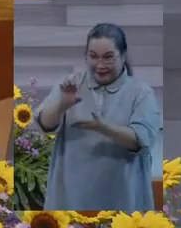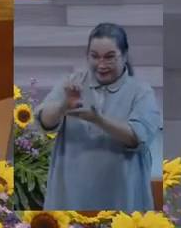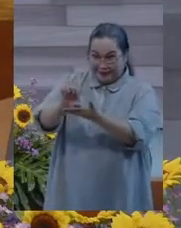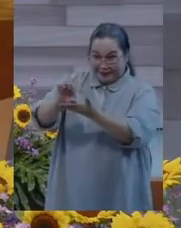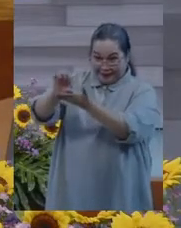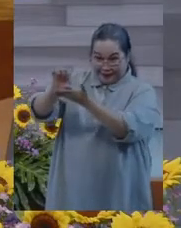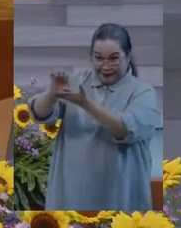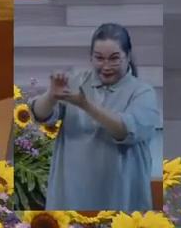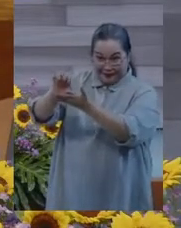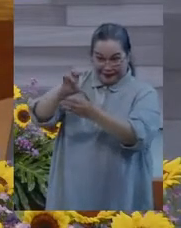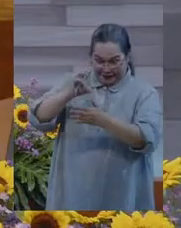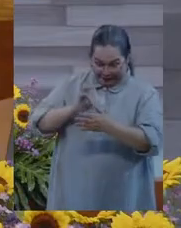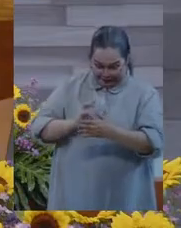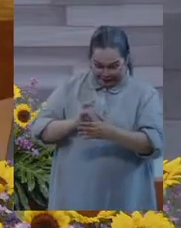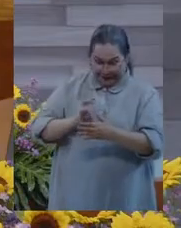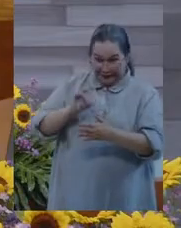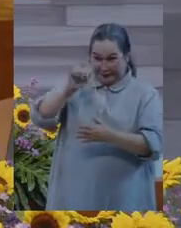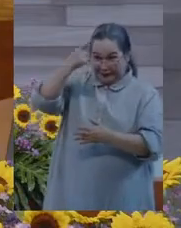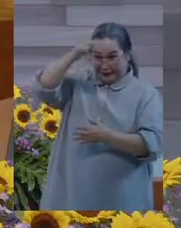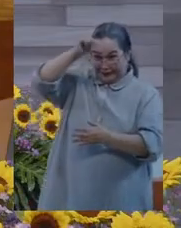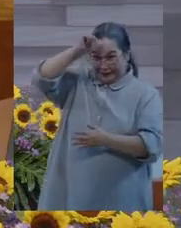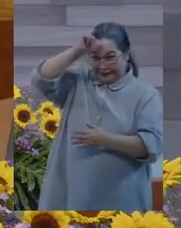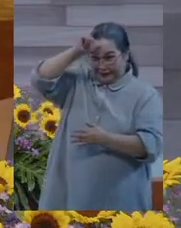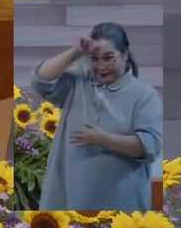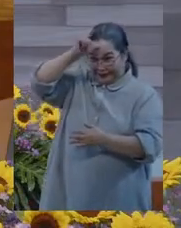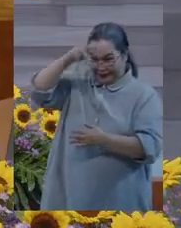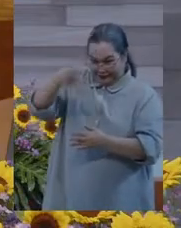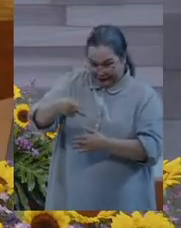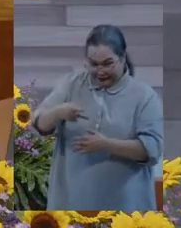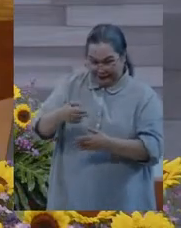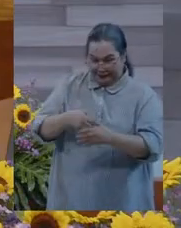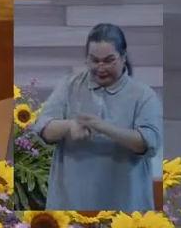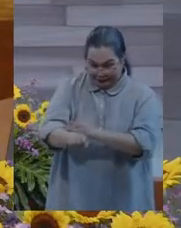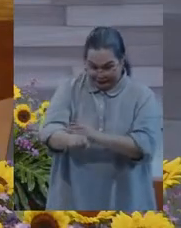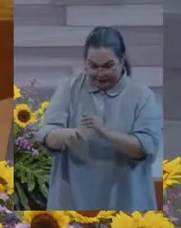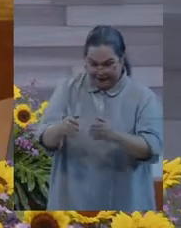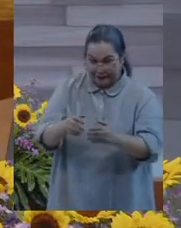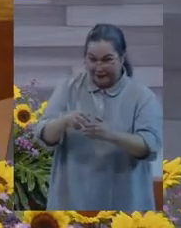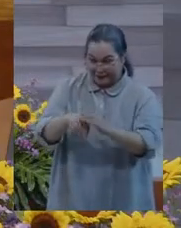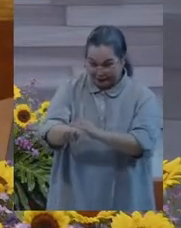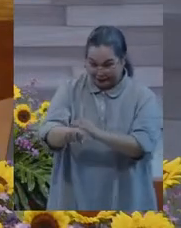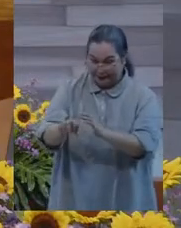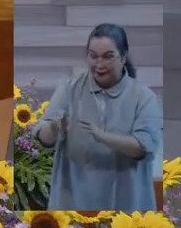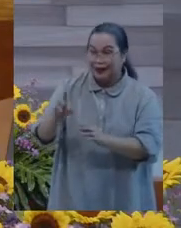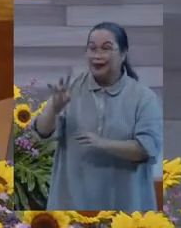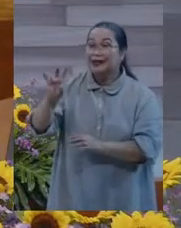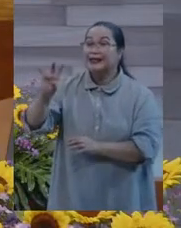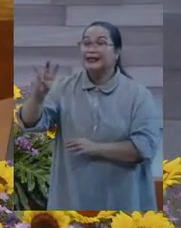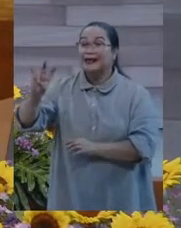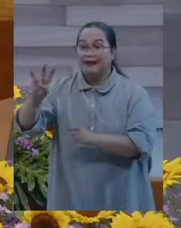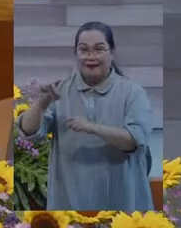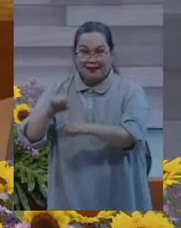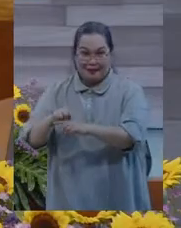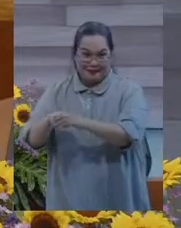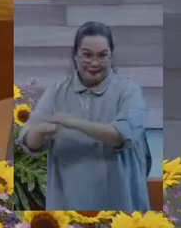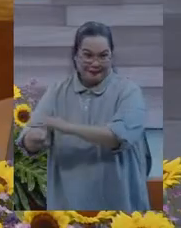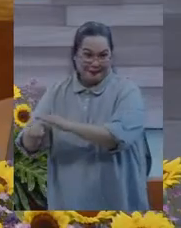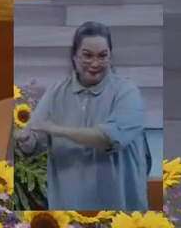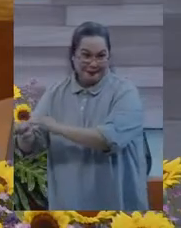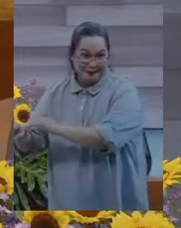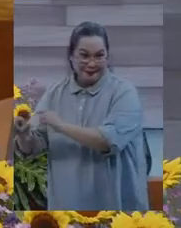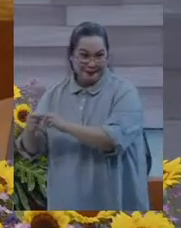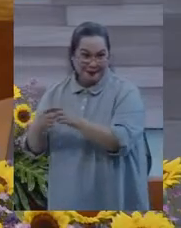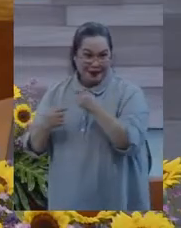ay seventh generation from Adam. So, totoo itong kinu-quote ni Jude. Pero may kinu-quote siya